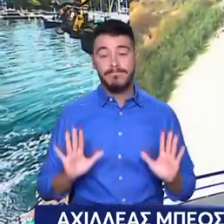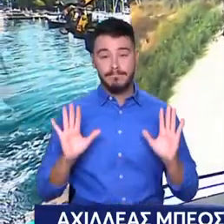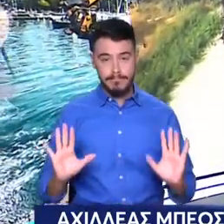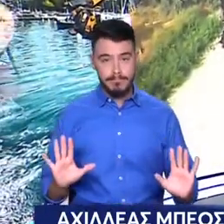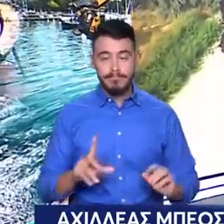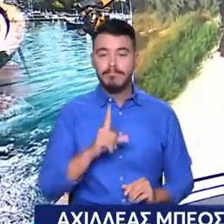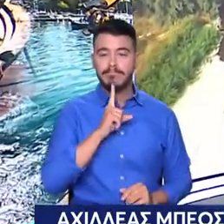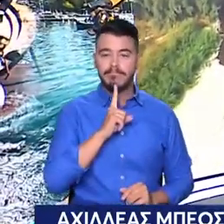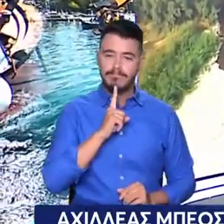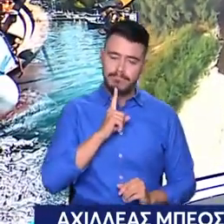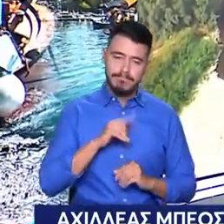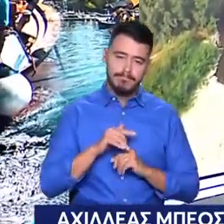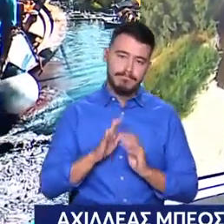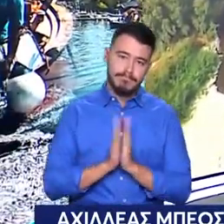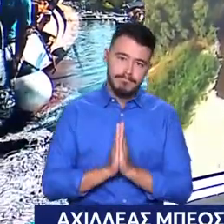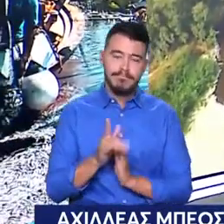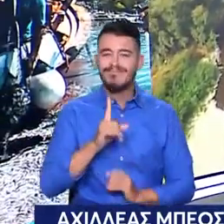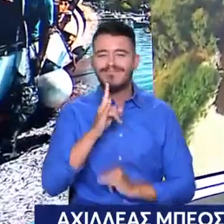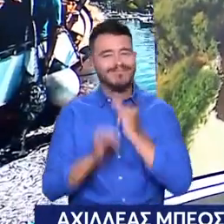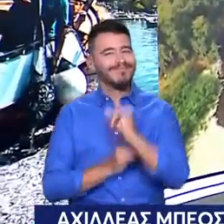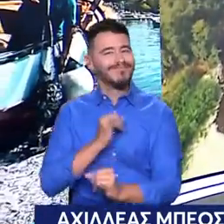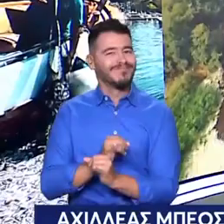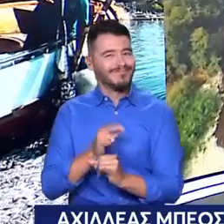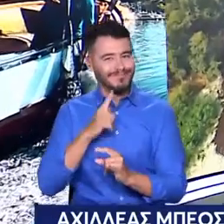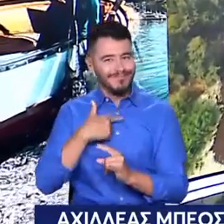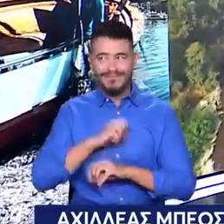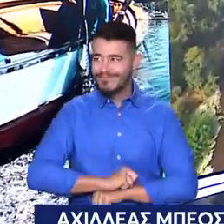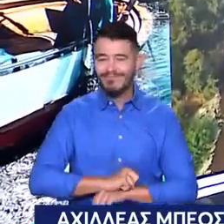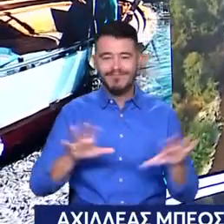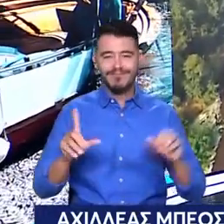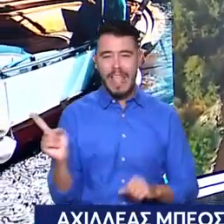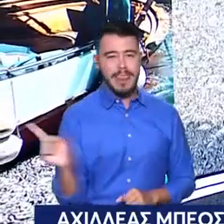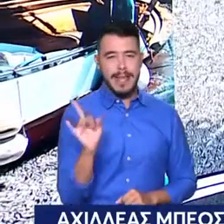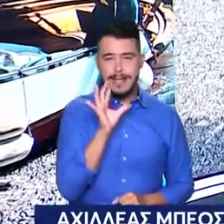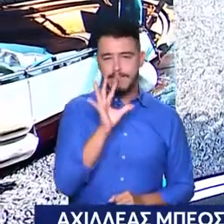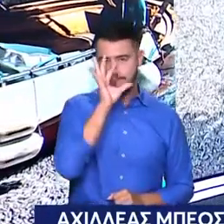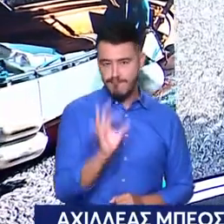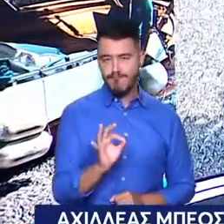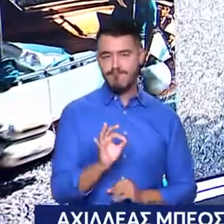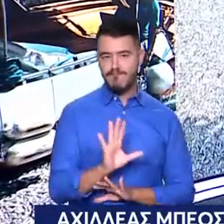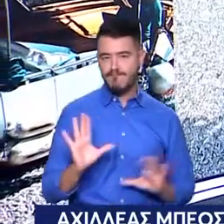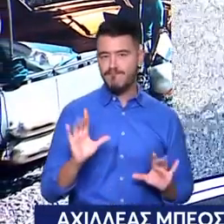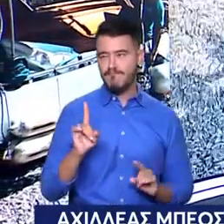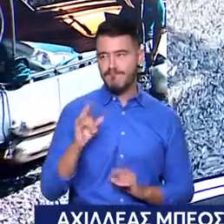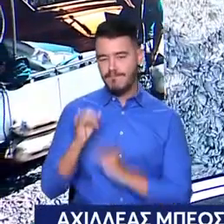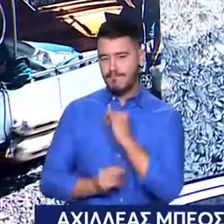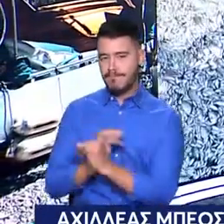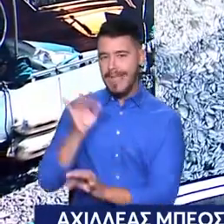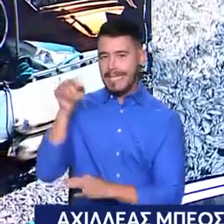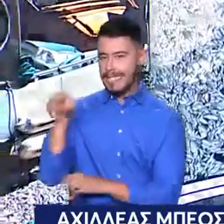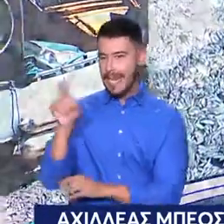συγκεκριμένο site να μην το λαμβάνετε και πολύ υπόψη, γιατί δεν είναι αντικειμενικό site. Αλλά, εν πάση περιπτώσει, να πάμε στο διατάφτα. Η εικόνα εδώ που